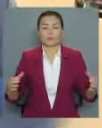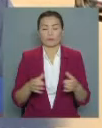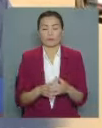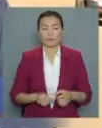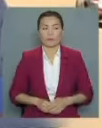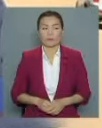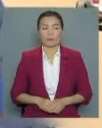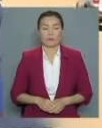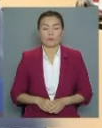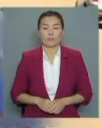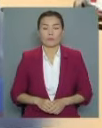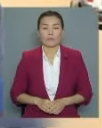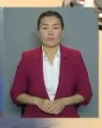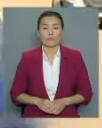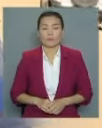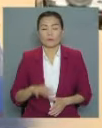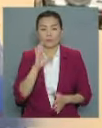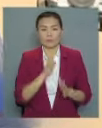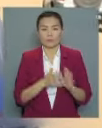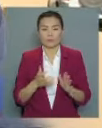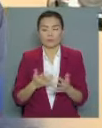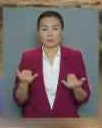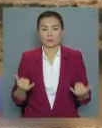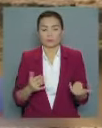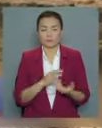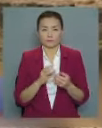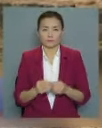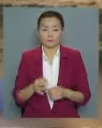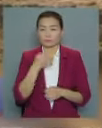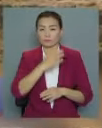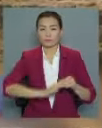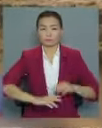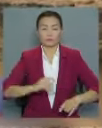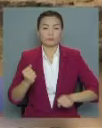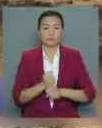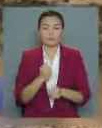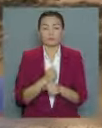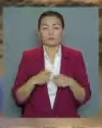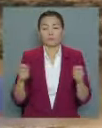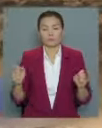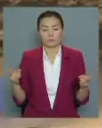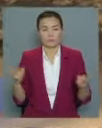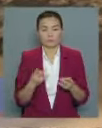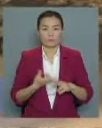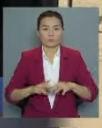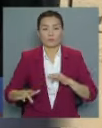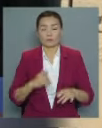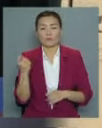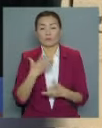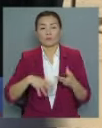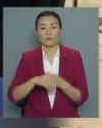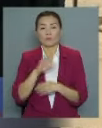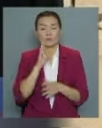округі тұрған жерінде су тапшы бізде жалпы. Кез келген салада тіршілік көзі ашық болу керек. Бүгінде шаруашылық иелері